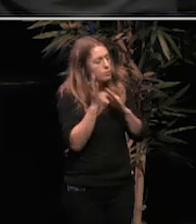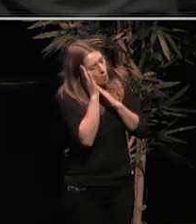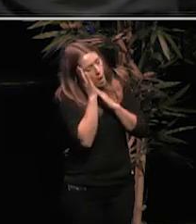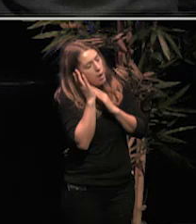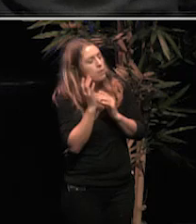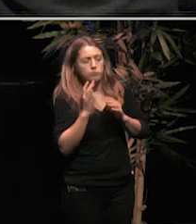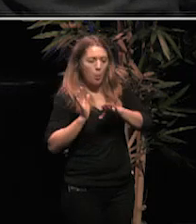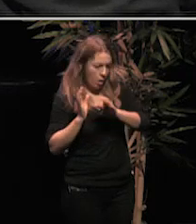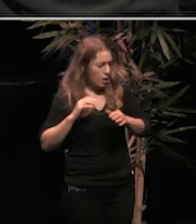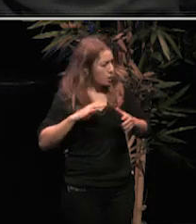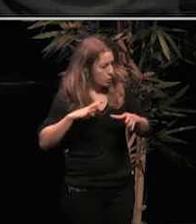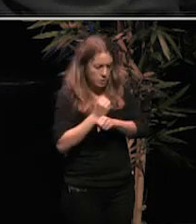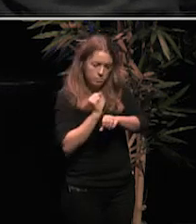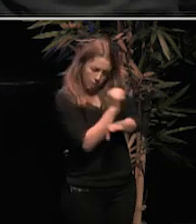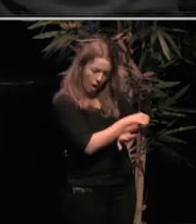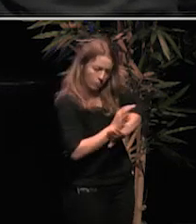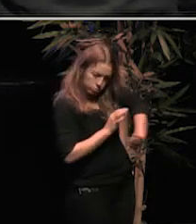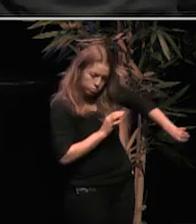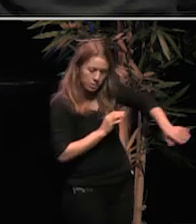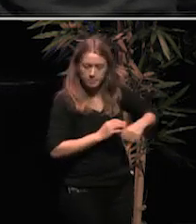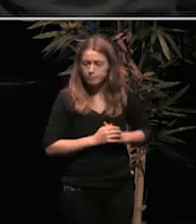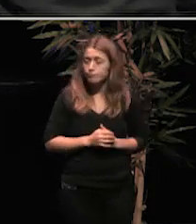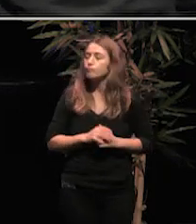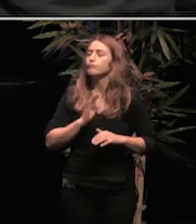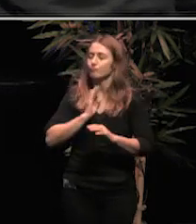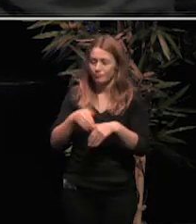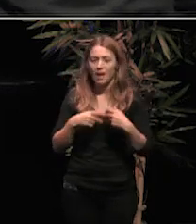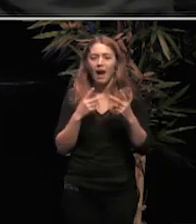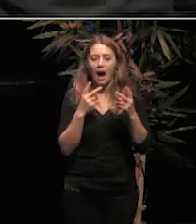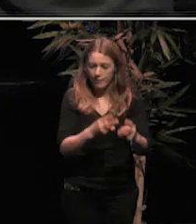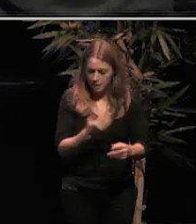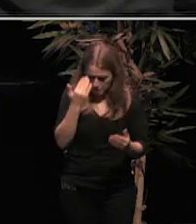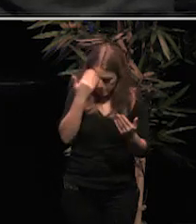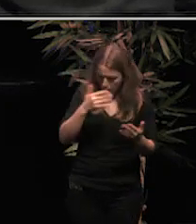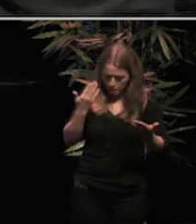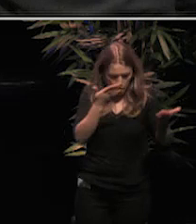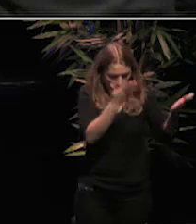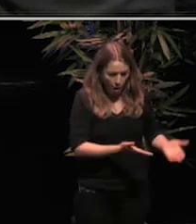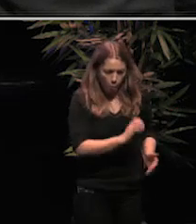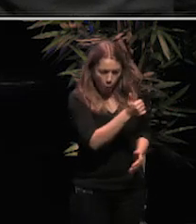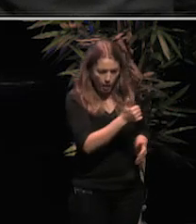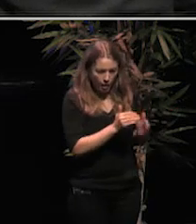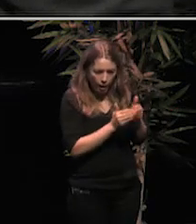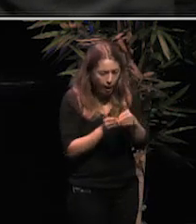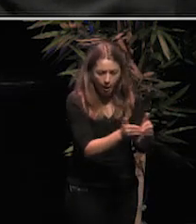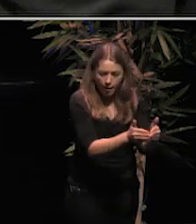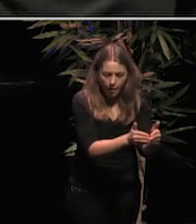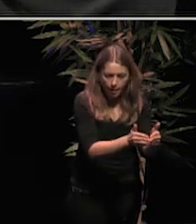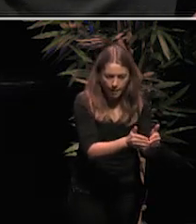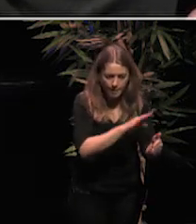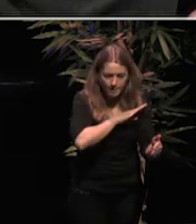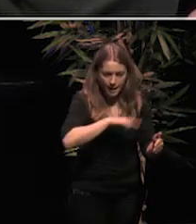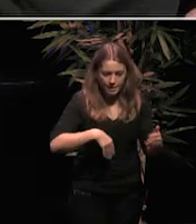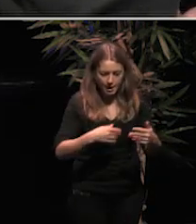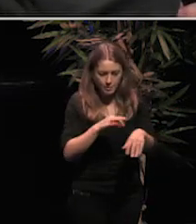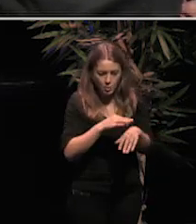lucidité. Comment on vit cette arrivée quand on sait qu'on est en tête? Qu'est-ce qui se passe là dans les derniers